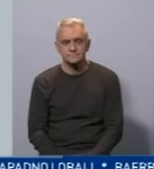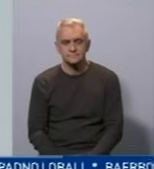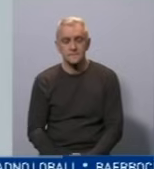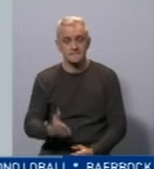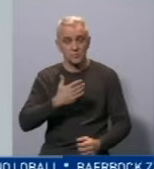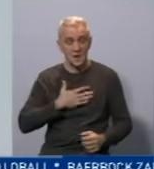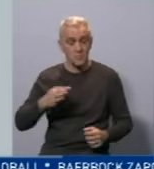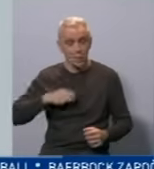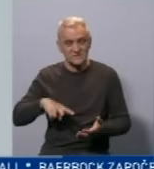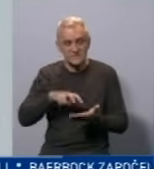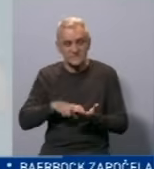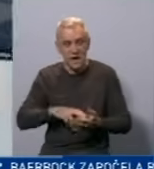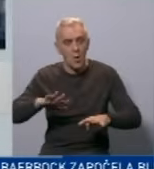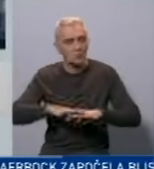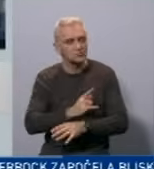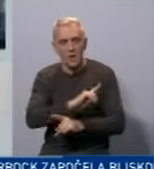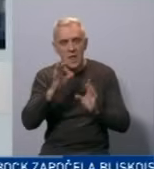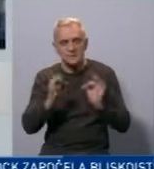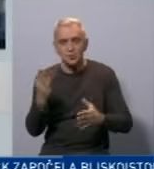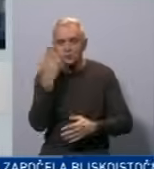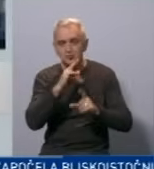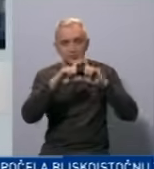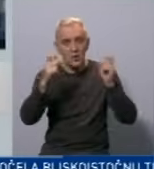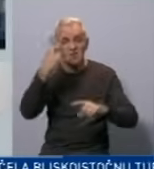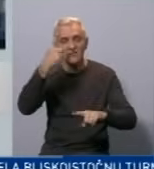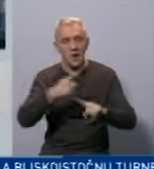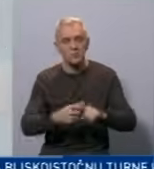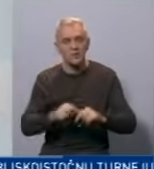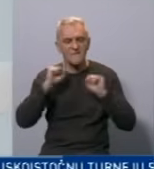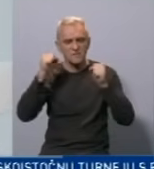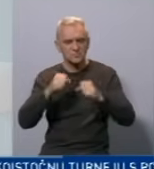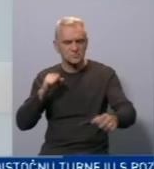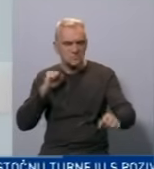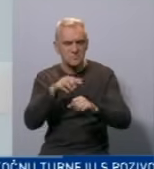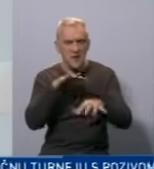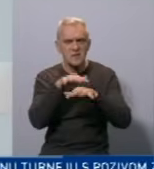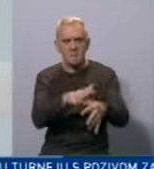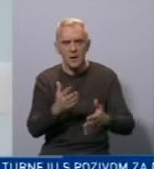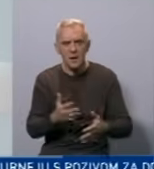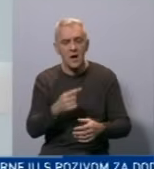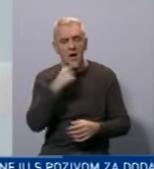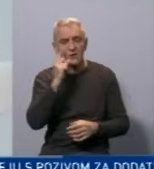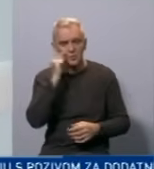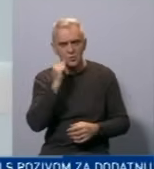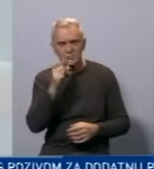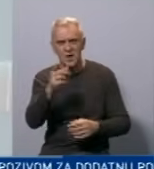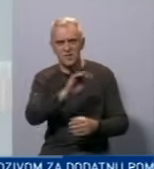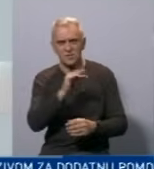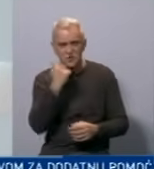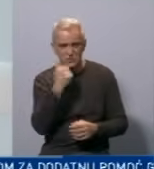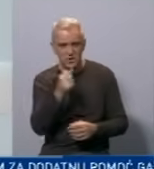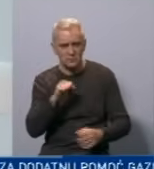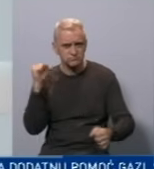Moj sin je u strahu i osjeća se nesigurno u školi jer su ga dva puta fizički napali vršnjaci, kaže otac pretučenog dječaka koji